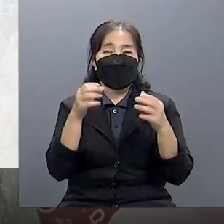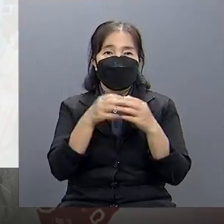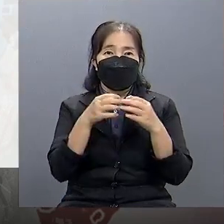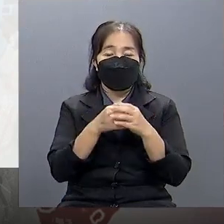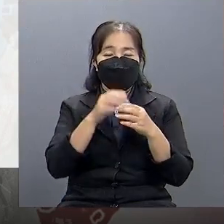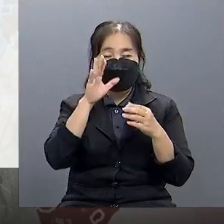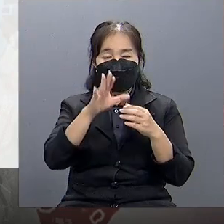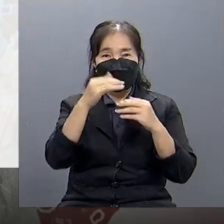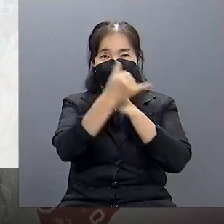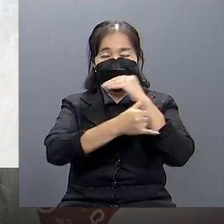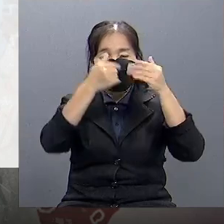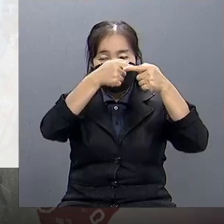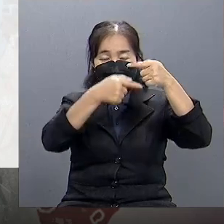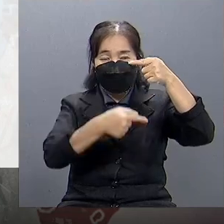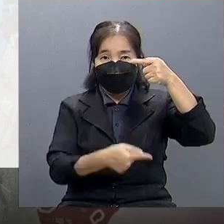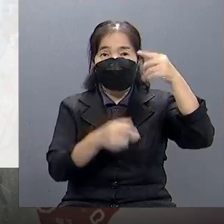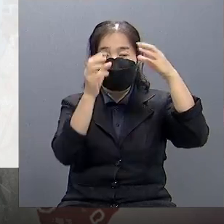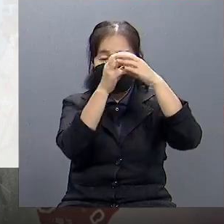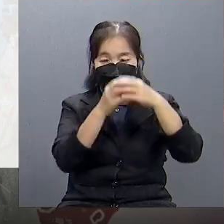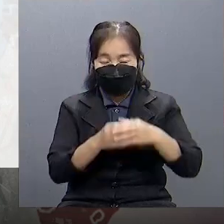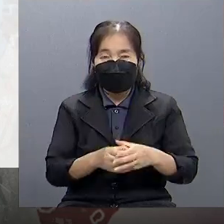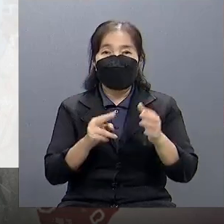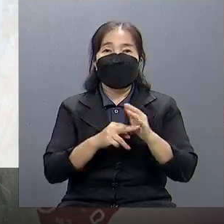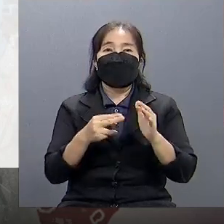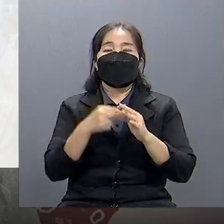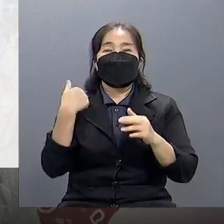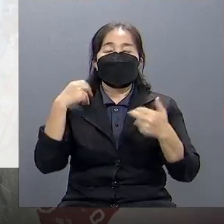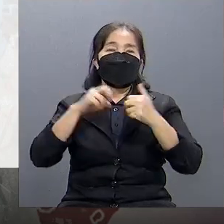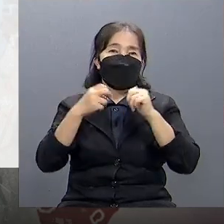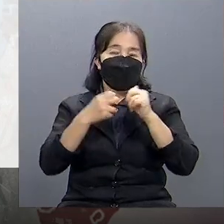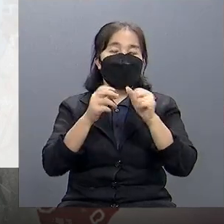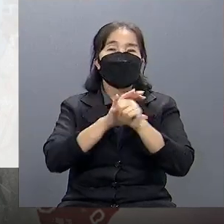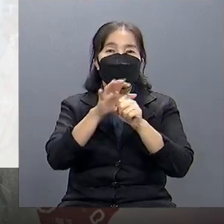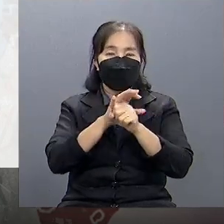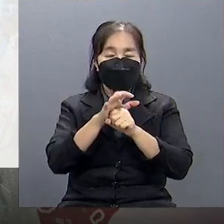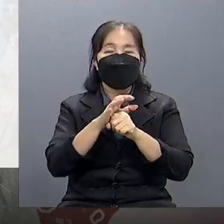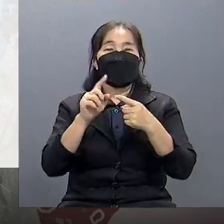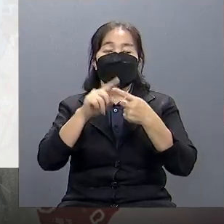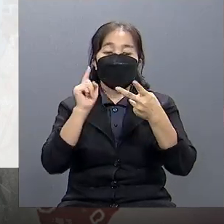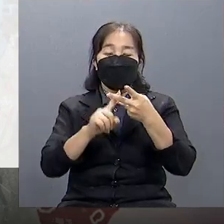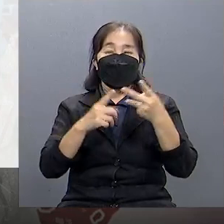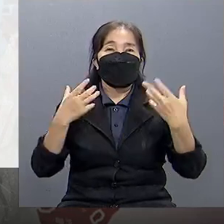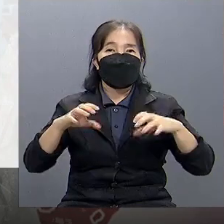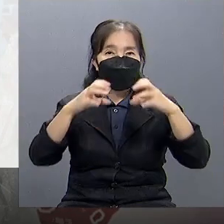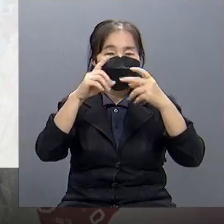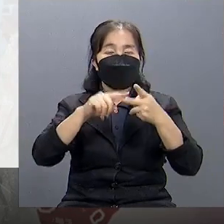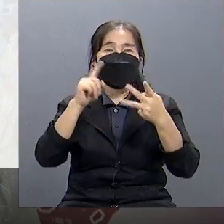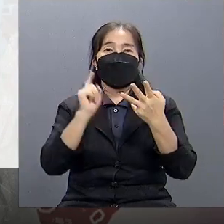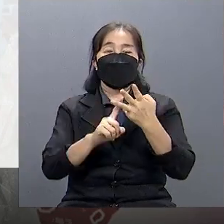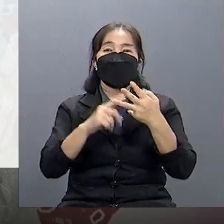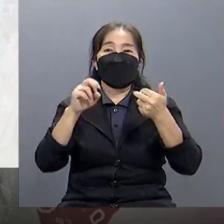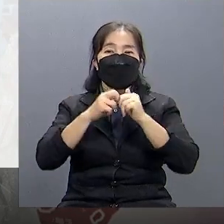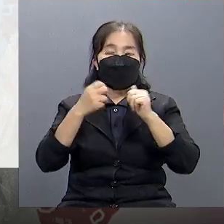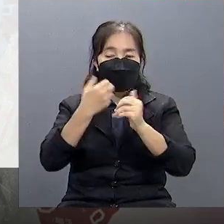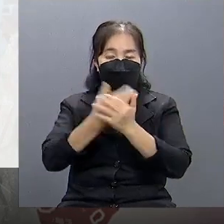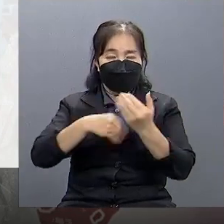ล้วนแต่เป็นประเทศที่เผชิญกับวิกฤตความขัดแย้งนะคะสงครามปัญหาเศรษฐกิจและโดย